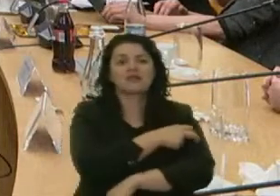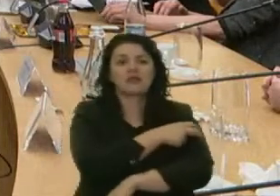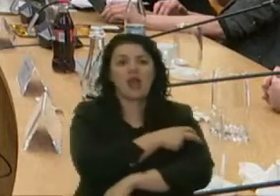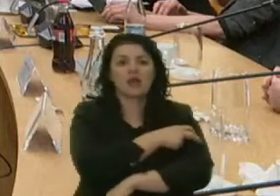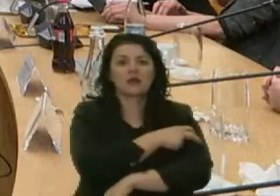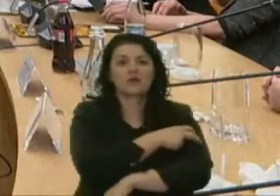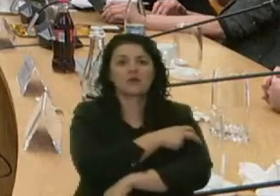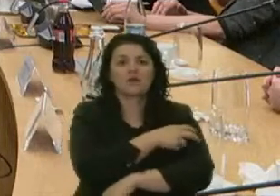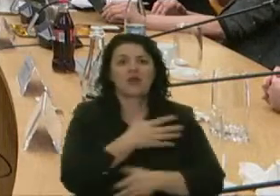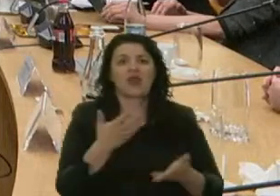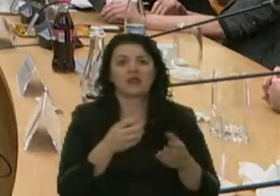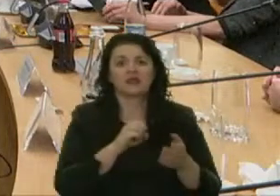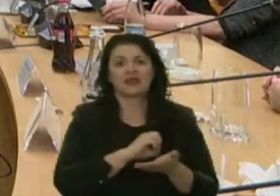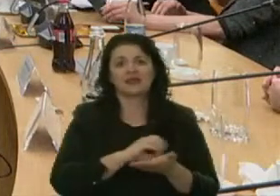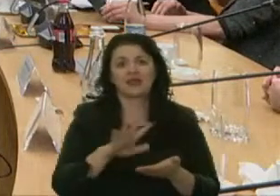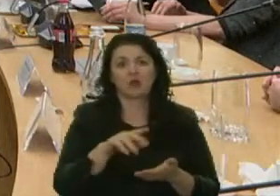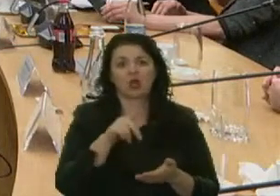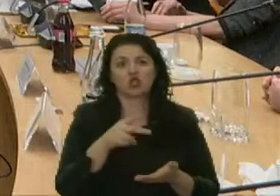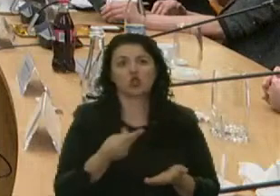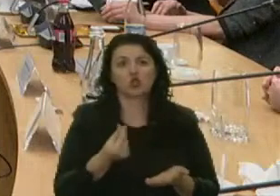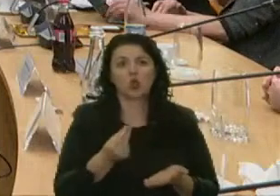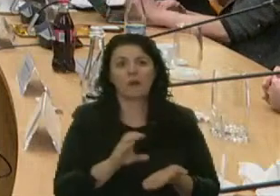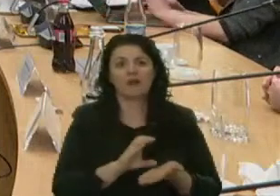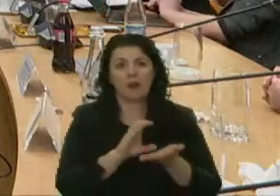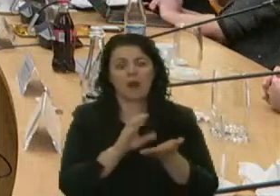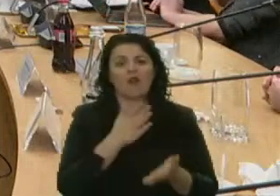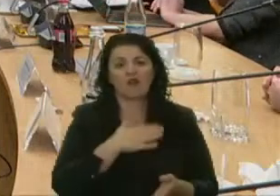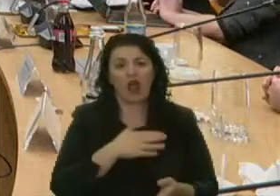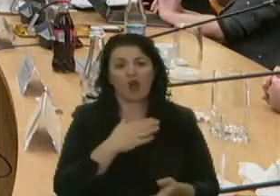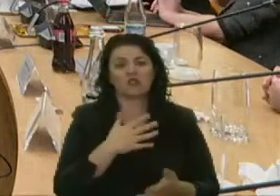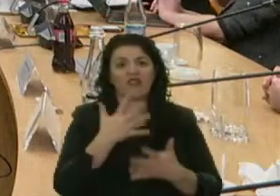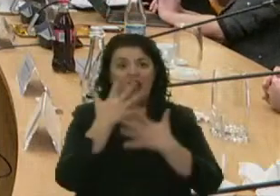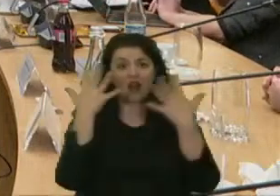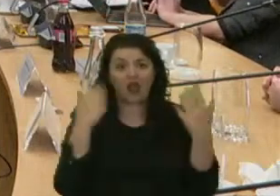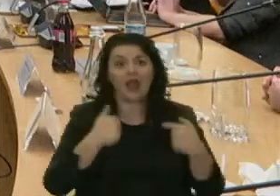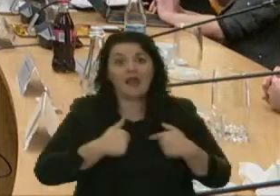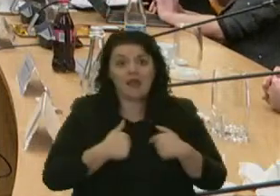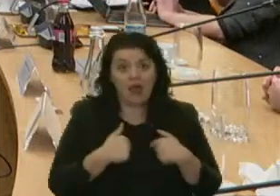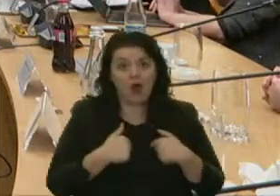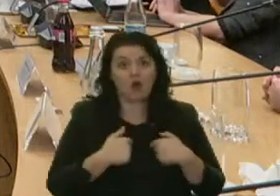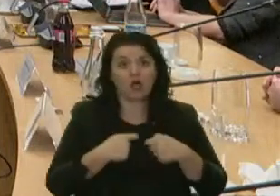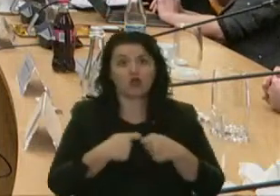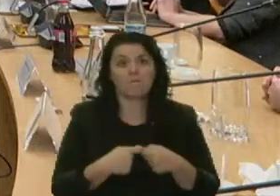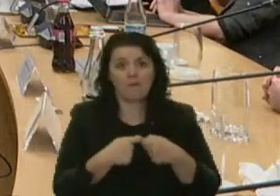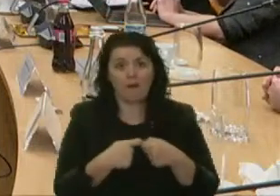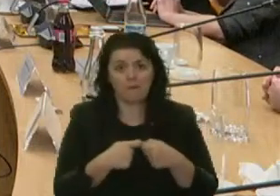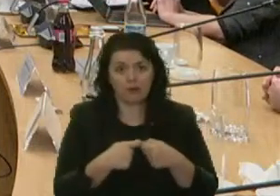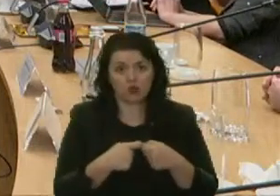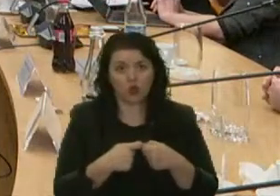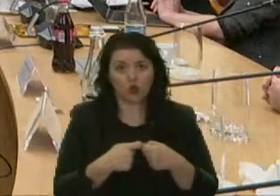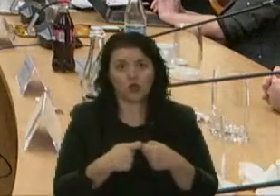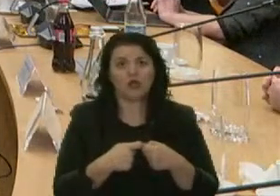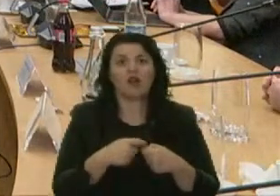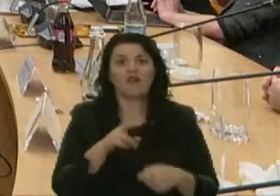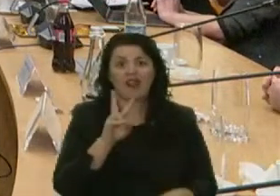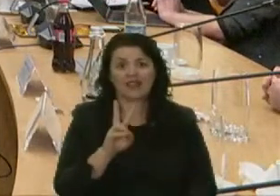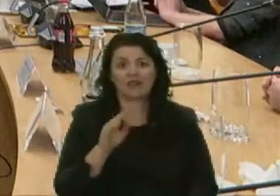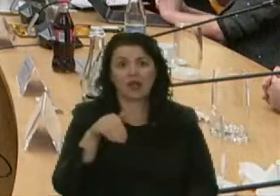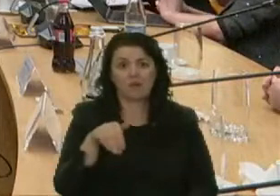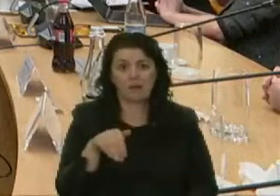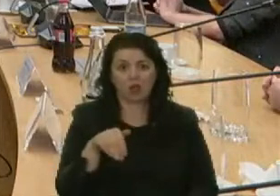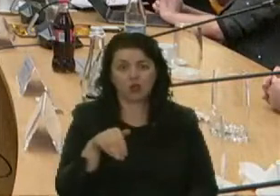care distribuie aceste sume de bani vreau să fie clar că eu ca și membru al acestei comisi consilier local Vladimir